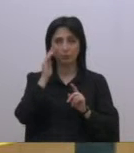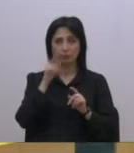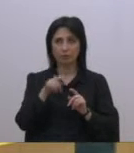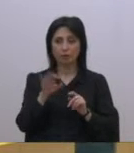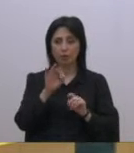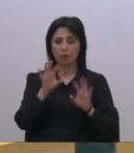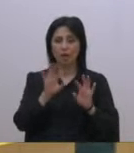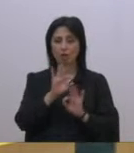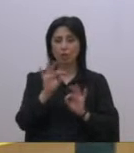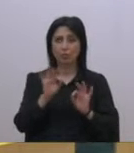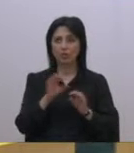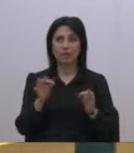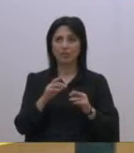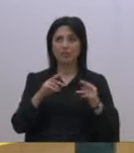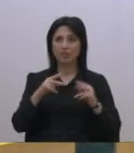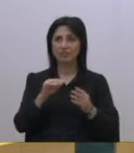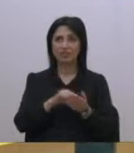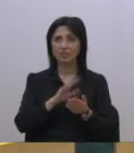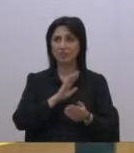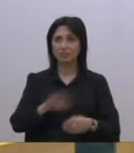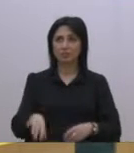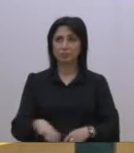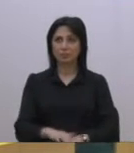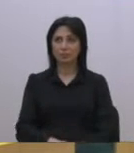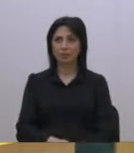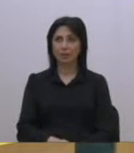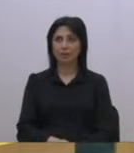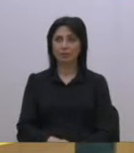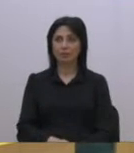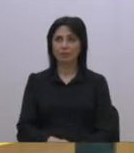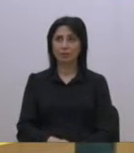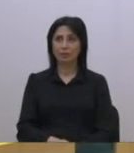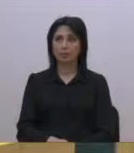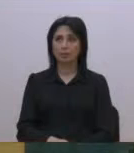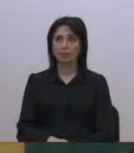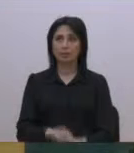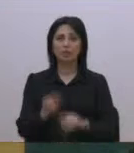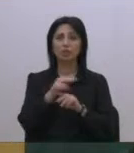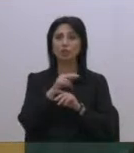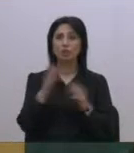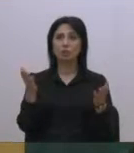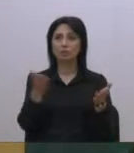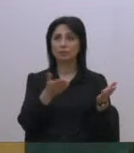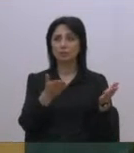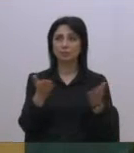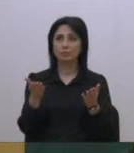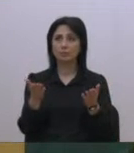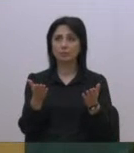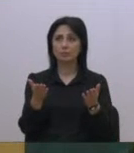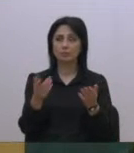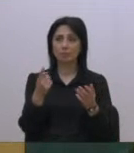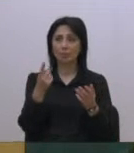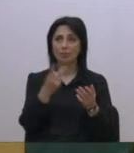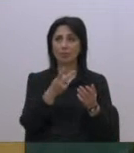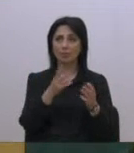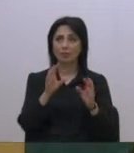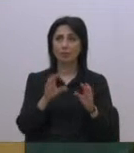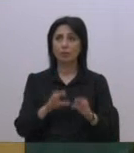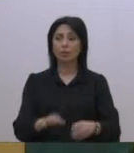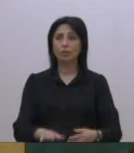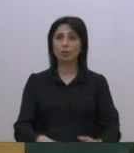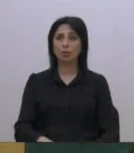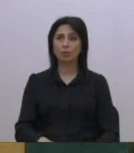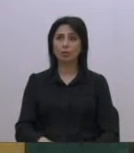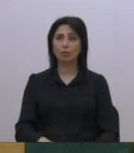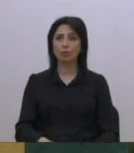აღნიშნულ კანონპროექტებში არანაირი ცვლილება არ განხორციელებულა. მადლობთ, რედაქციული ხასიათის შენიშნები პირველ ან მეორე კანონზე თუ არის,